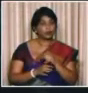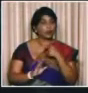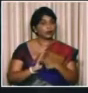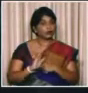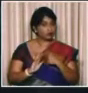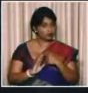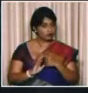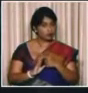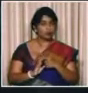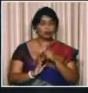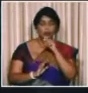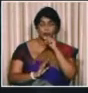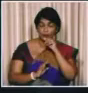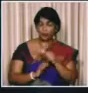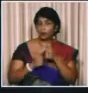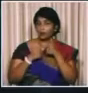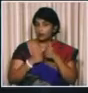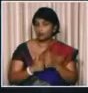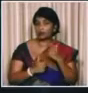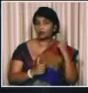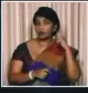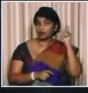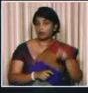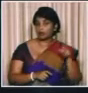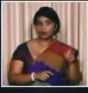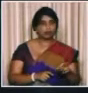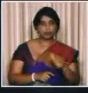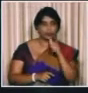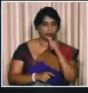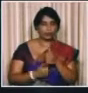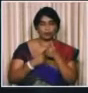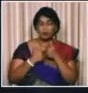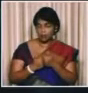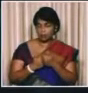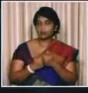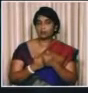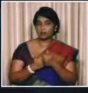රටේ කිසිසු සාධාරණ හමුදා නිලධාරියෙක් කිසිදු සාධාරණ